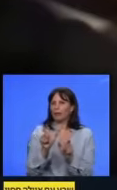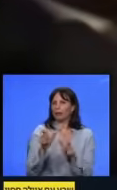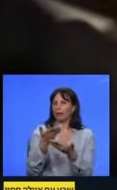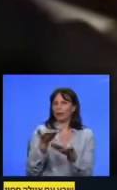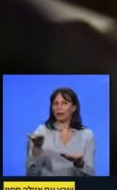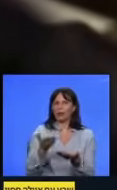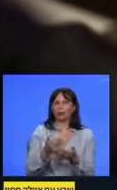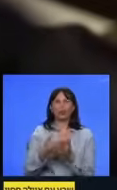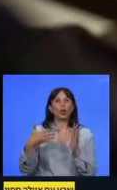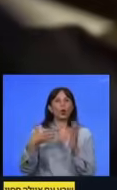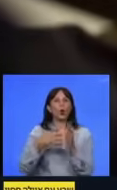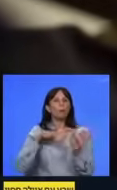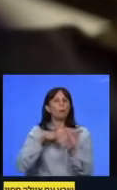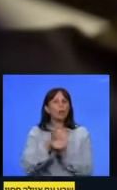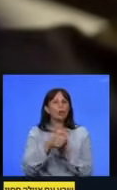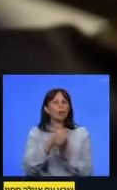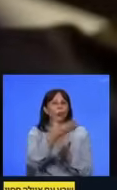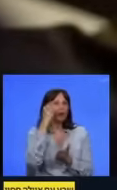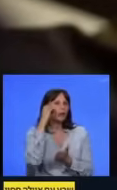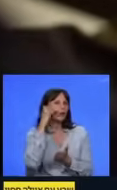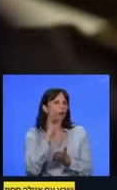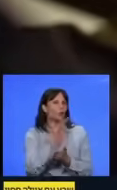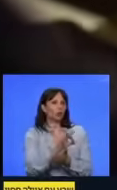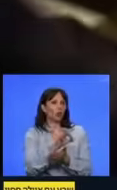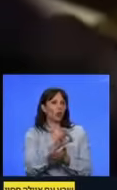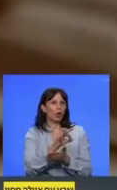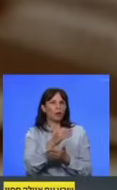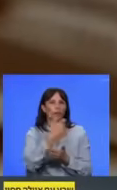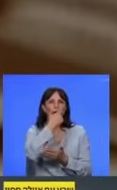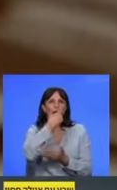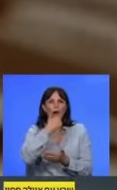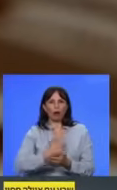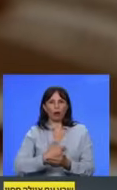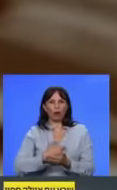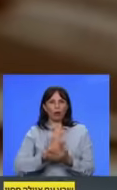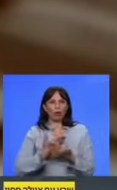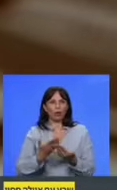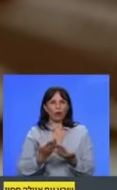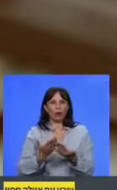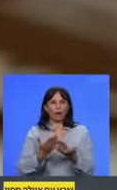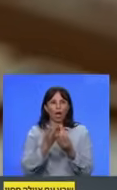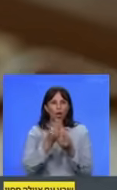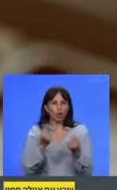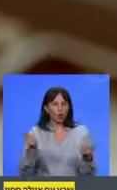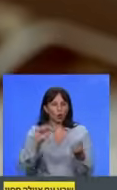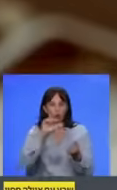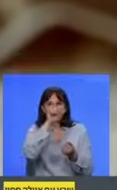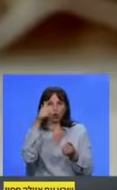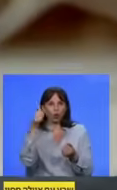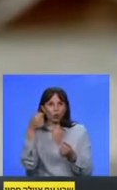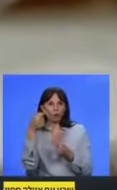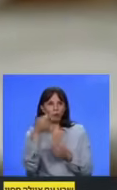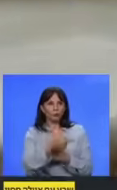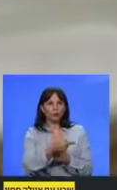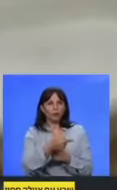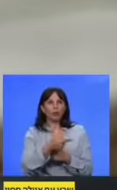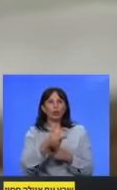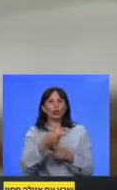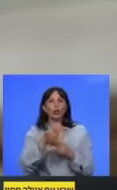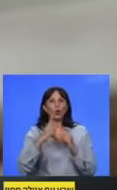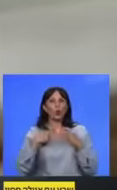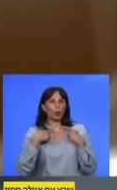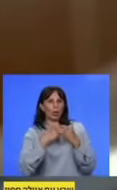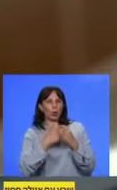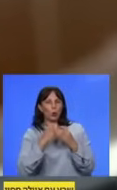החוקרים פרצו את הטלפונים שלו והלסת שלהם נשמטה. לא פלא שהחשדות הראשונים נגדו היו ריגול